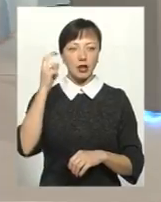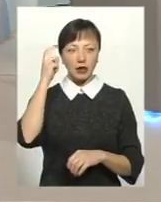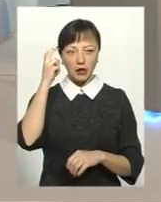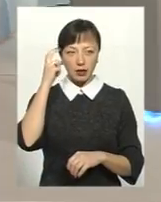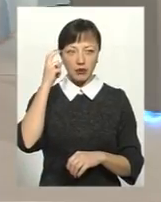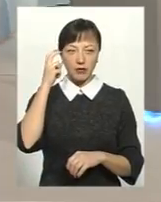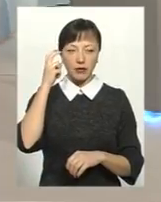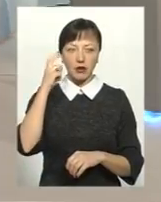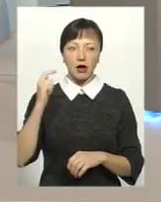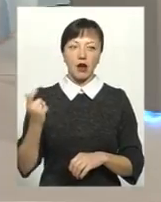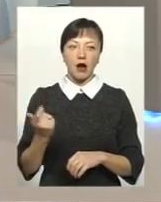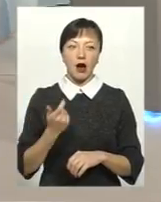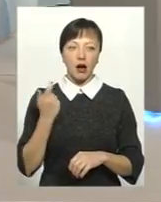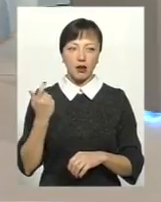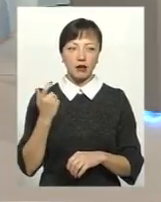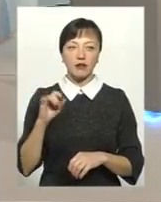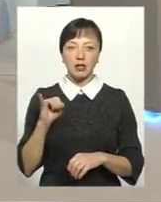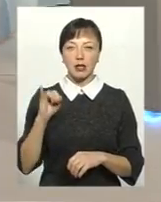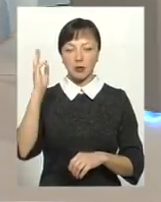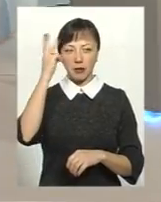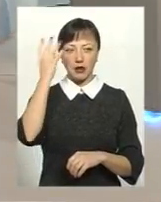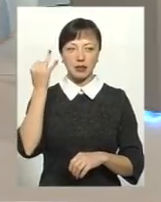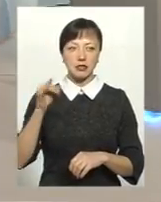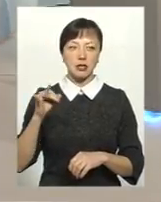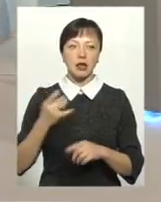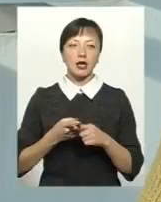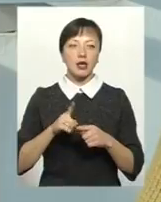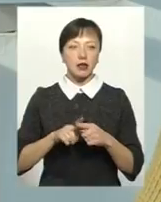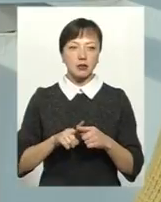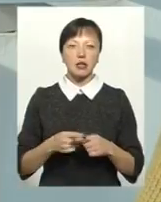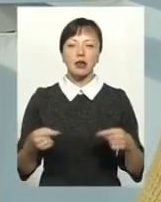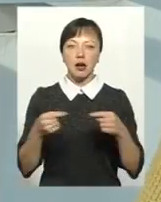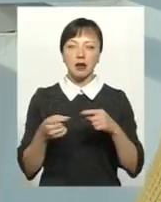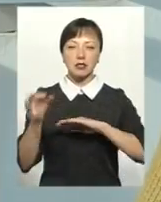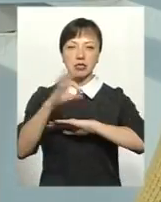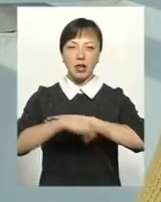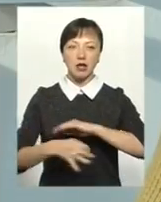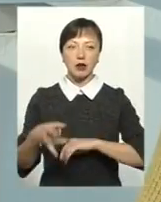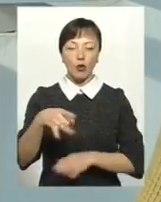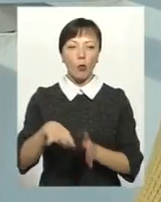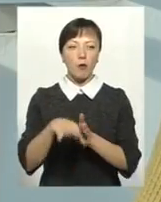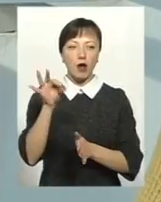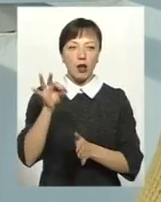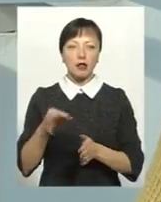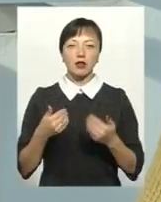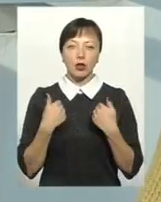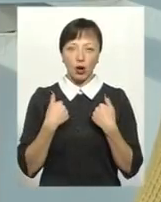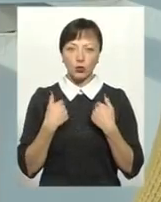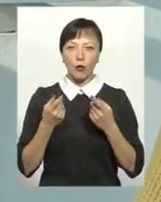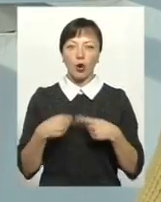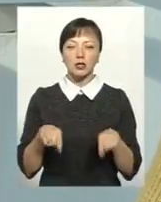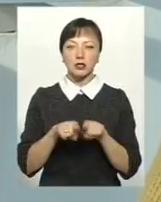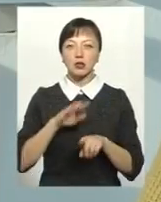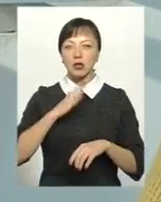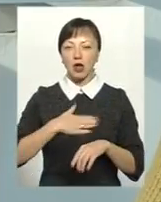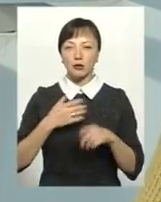Київ, Харків і Хмельницький. Хмельницький якраз західний регіон, і обрали саме нашу організацію, тому що